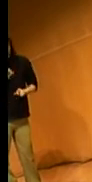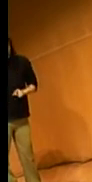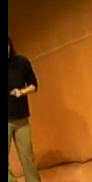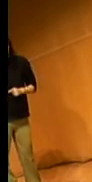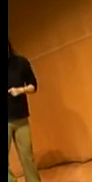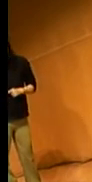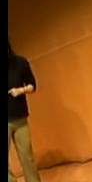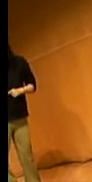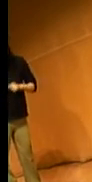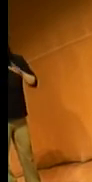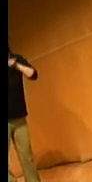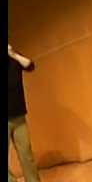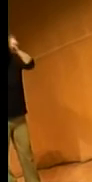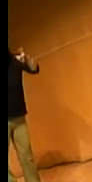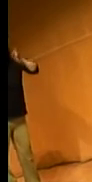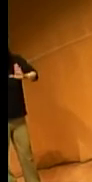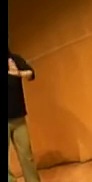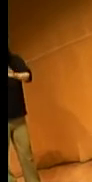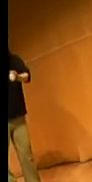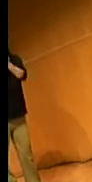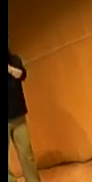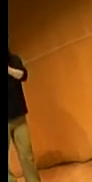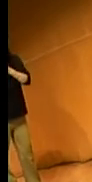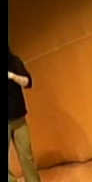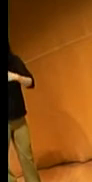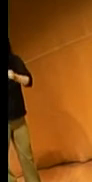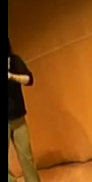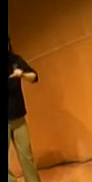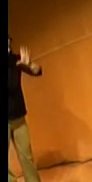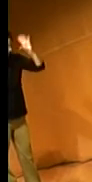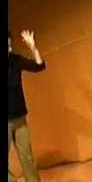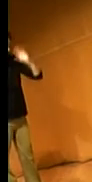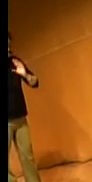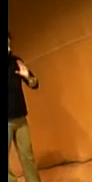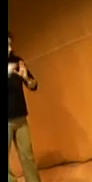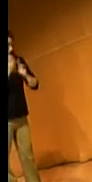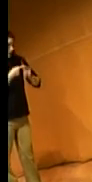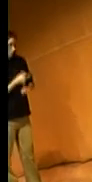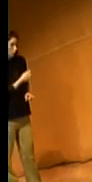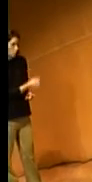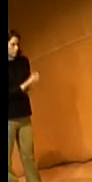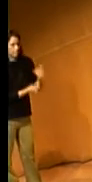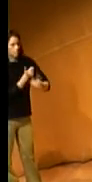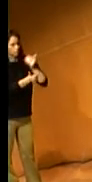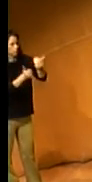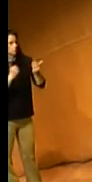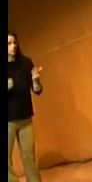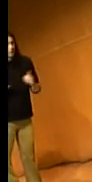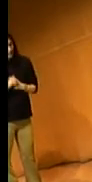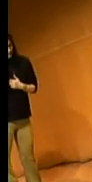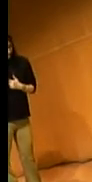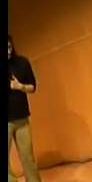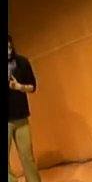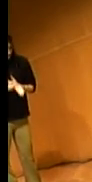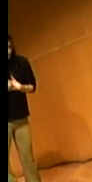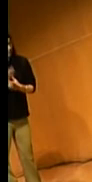Tout à l'heure je vous parlerai d'un autre dispositif qu'on a expérimenté là pour le coup dans l'établissement. Après